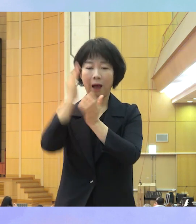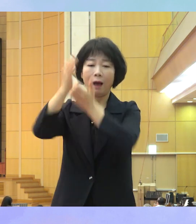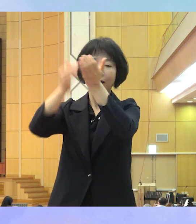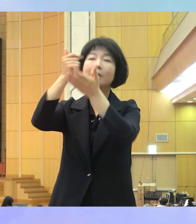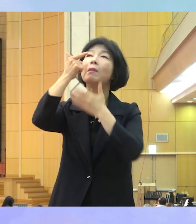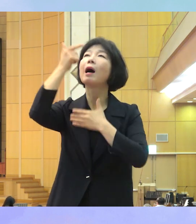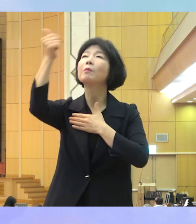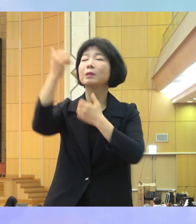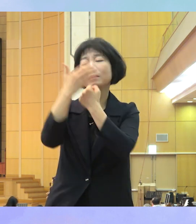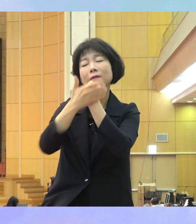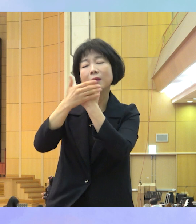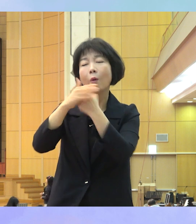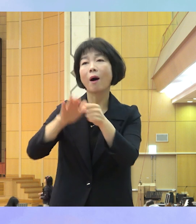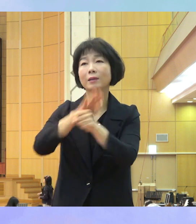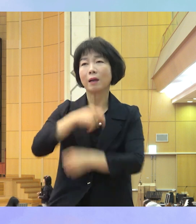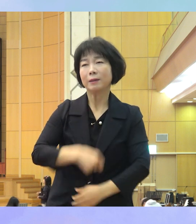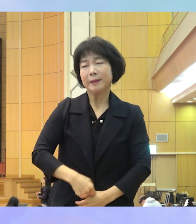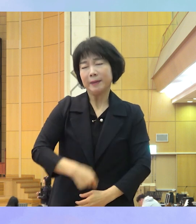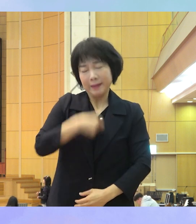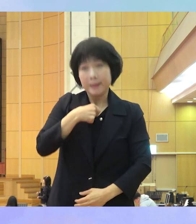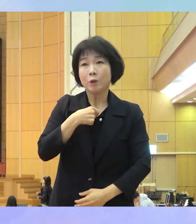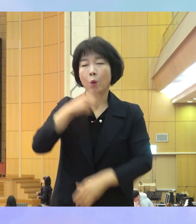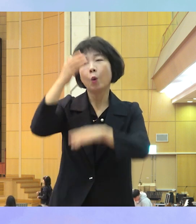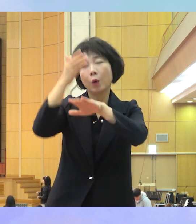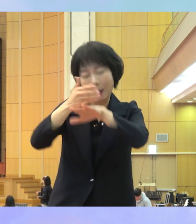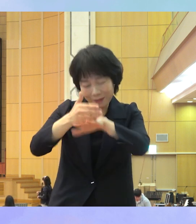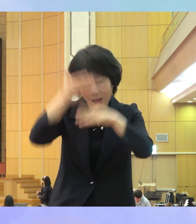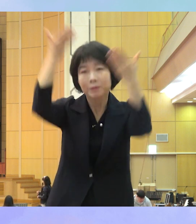아버지의 은혜와 사랑을 진심으로 감사합니다.